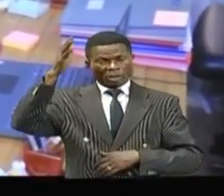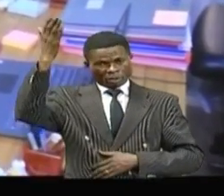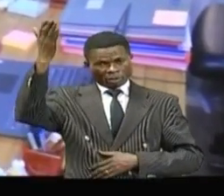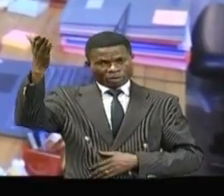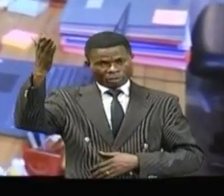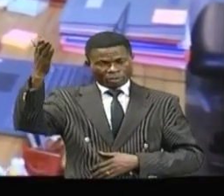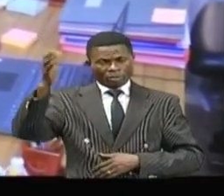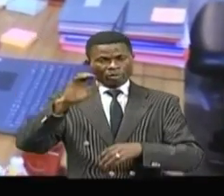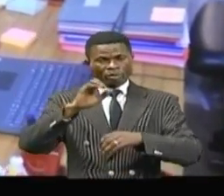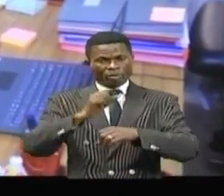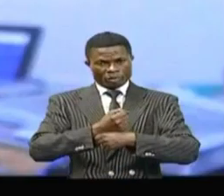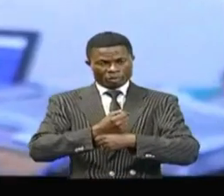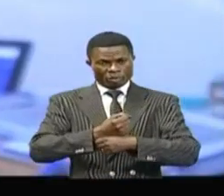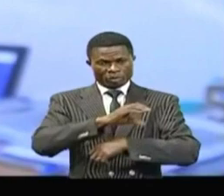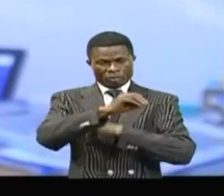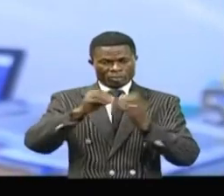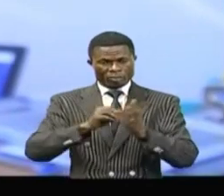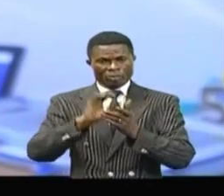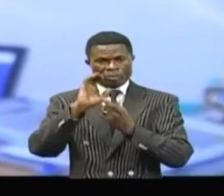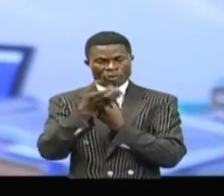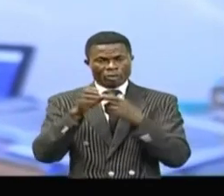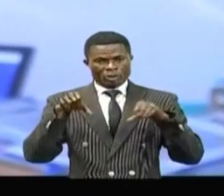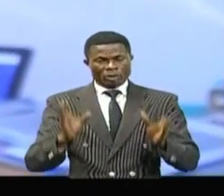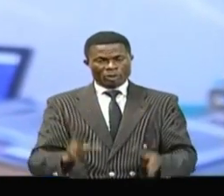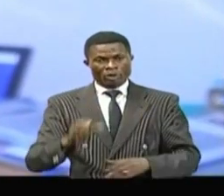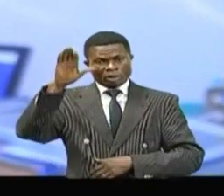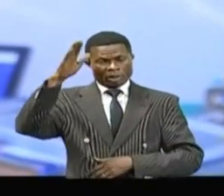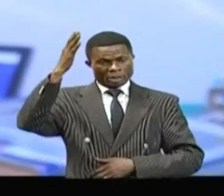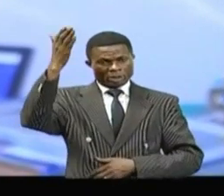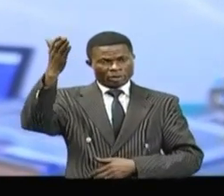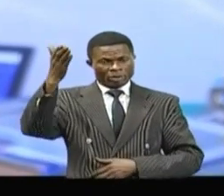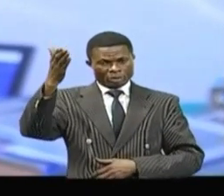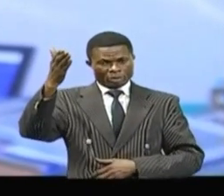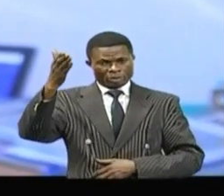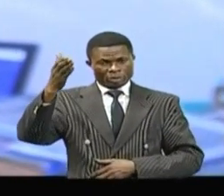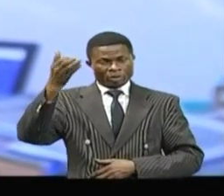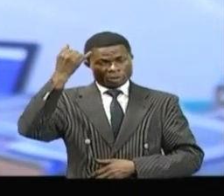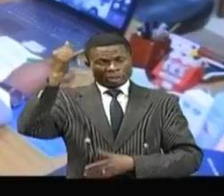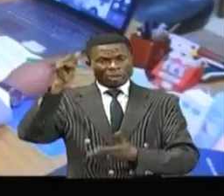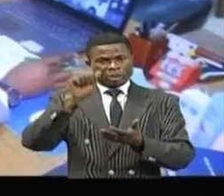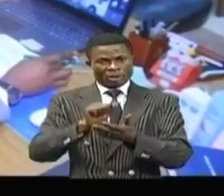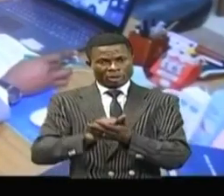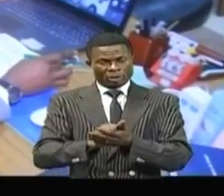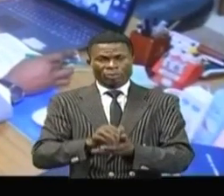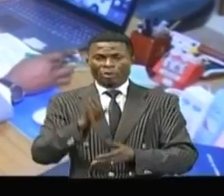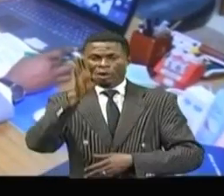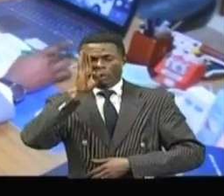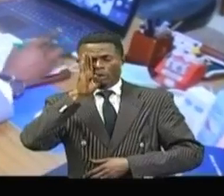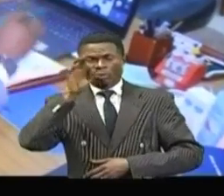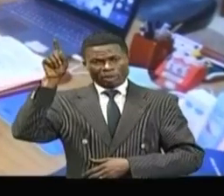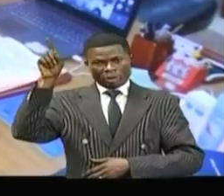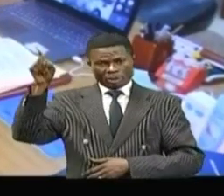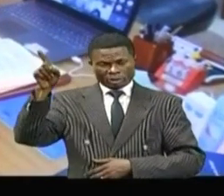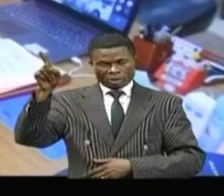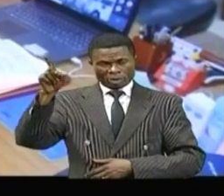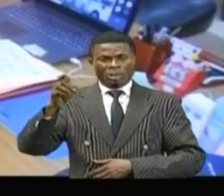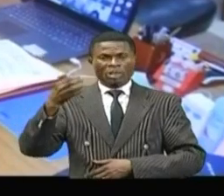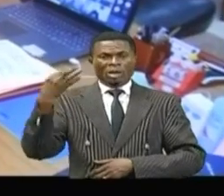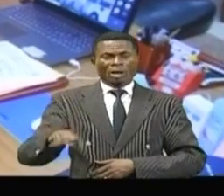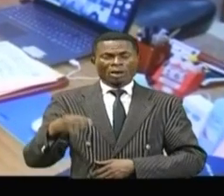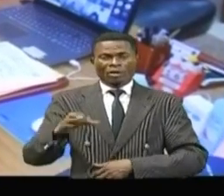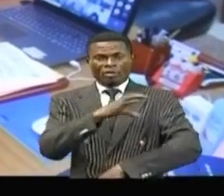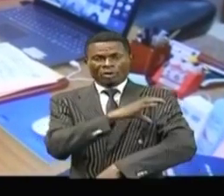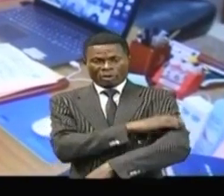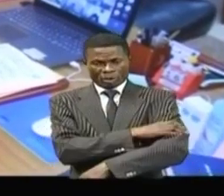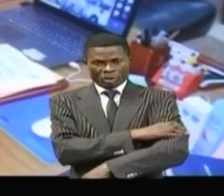La création de centres culturels congolais à l'étranger, dont celui de Bruxelles en Belgique, de Paris en France,